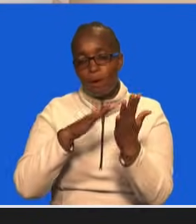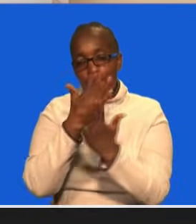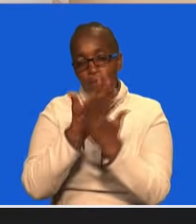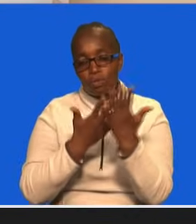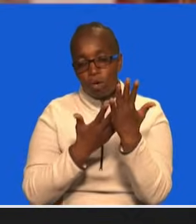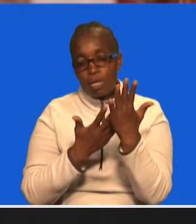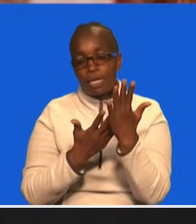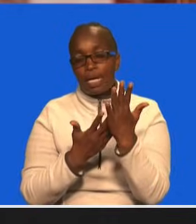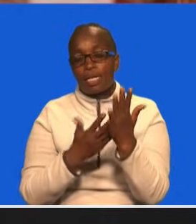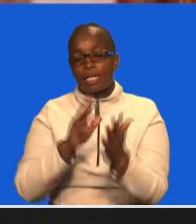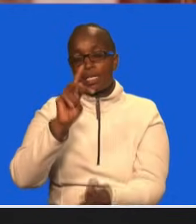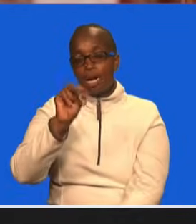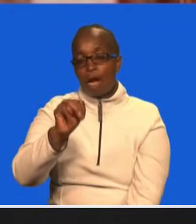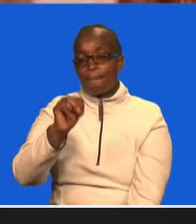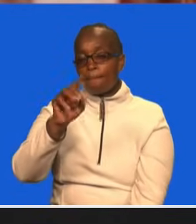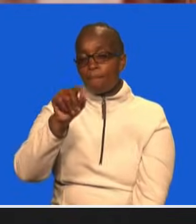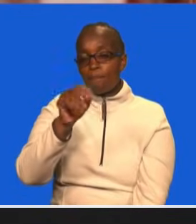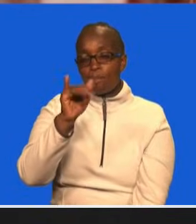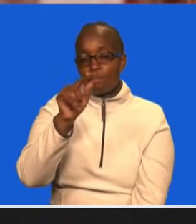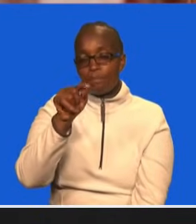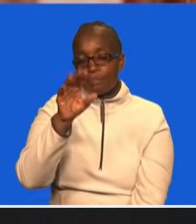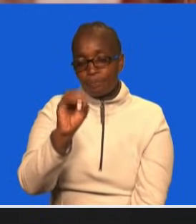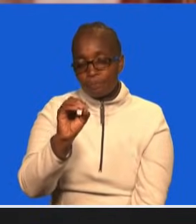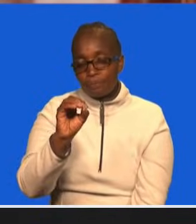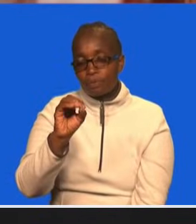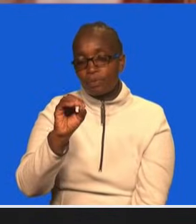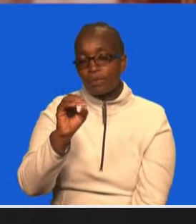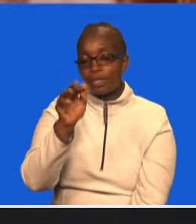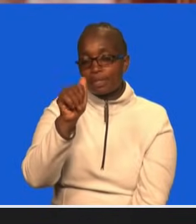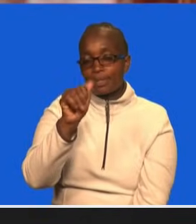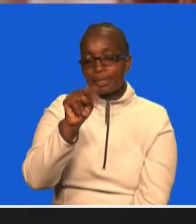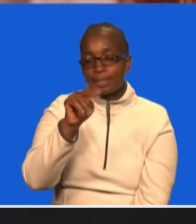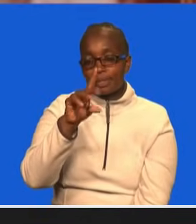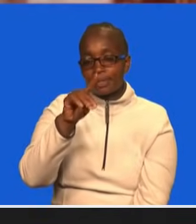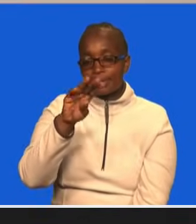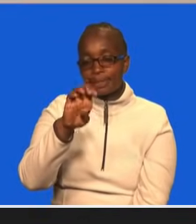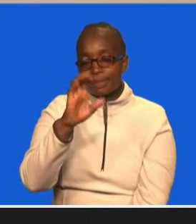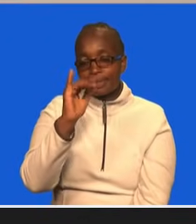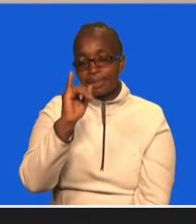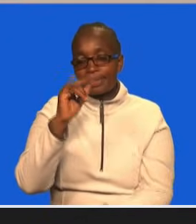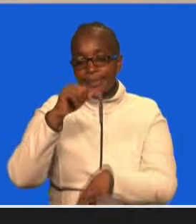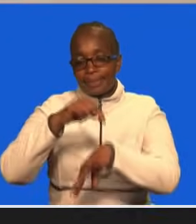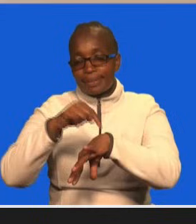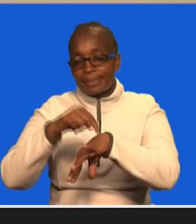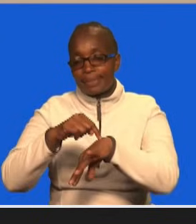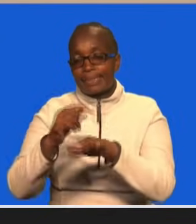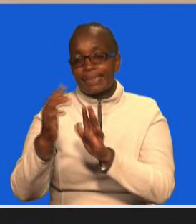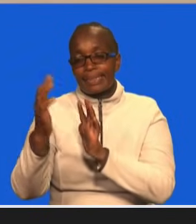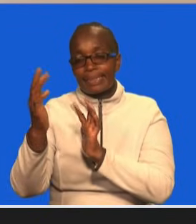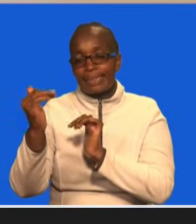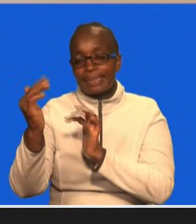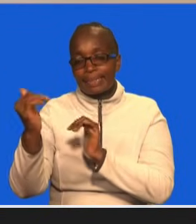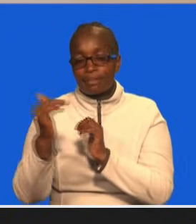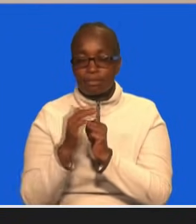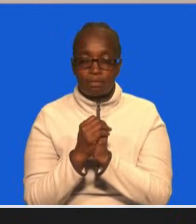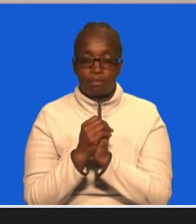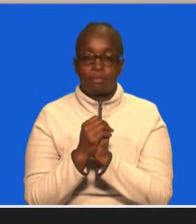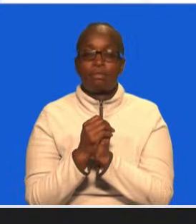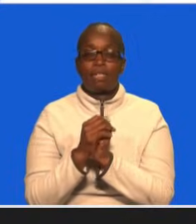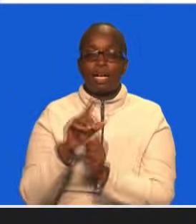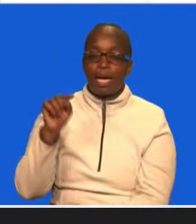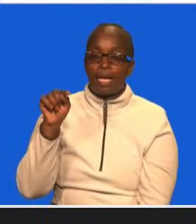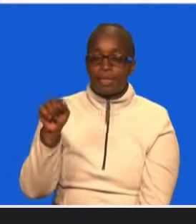kwa hospitali hiyo ya Mutito Andei na mwangaza mpya kwa kina mama kupata matibabu ya dharura wakati